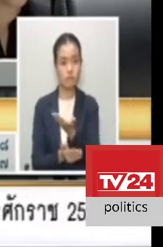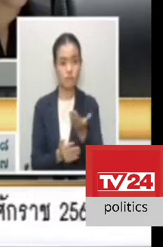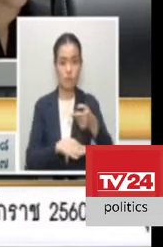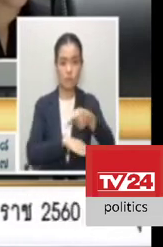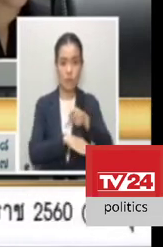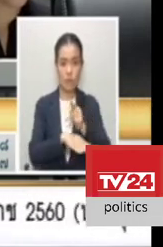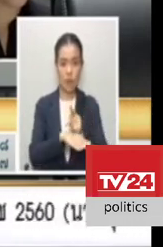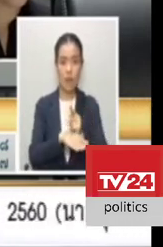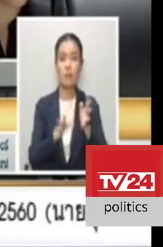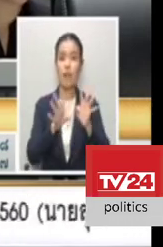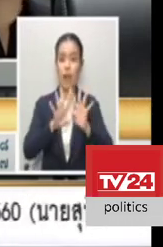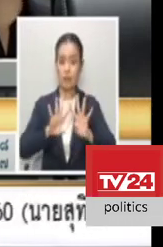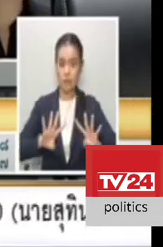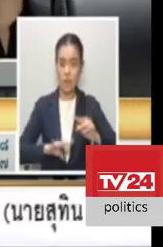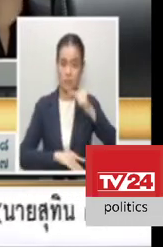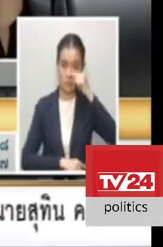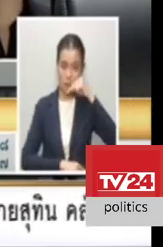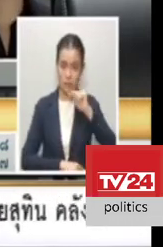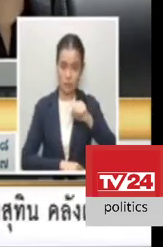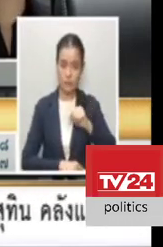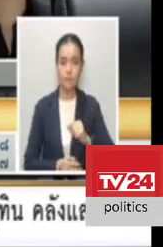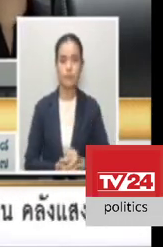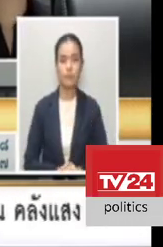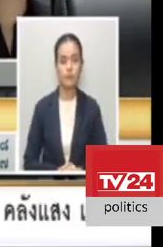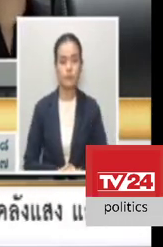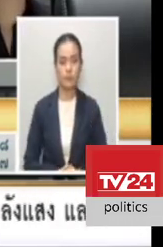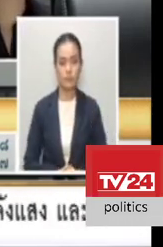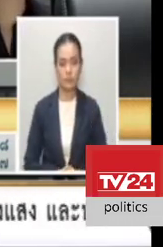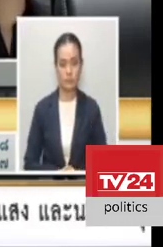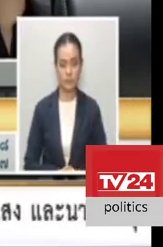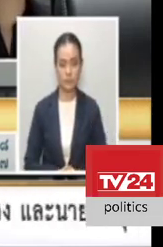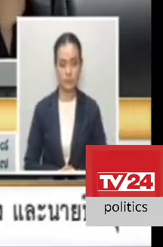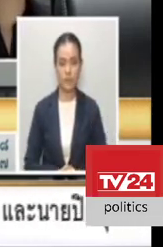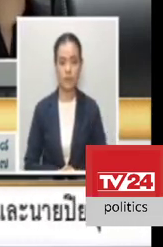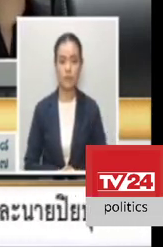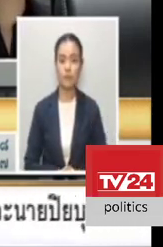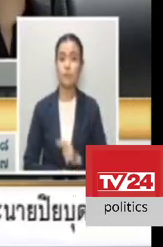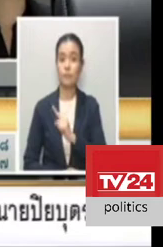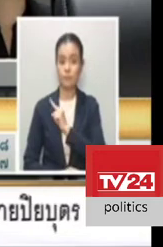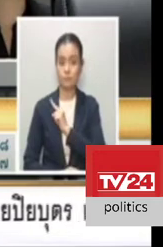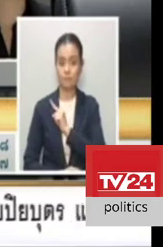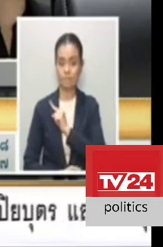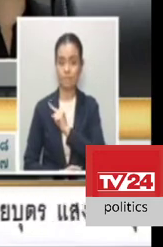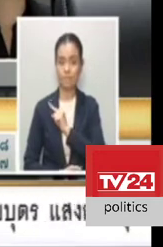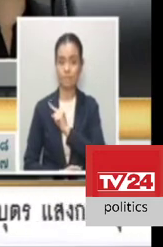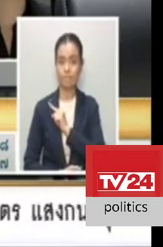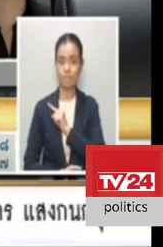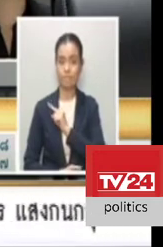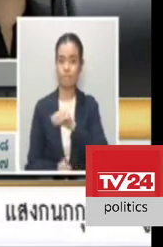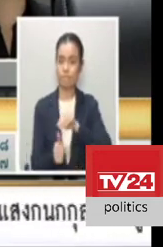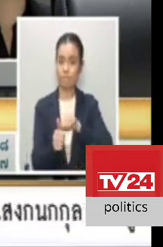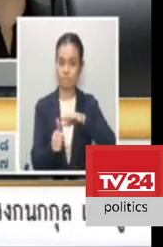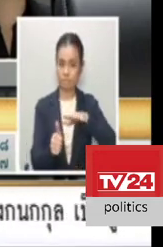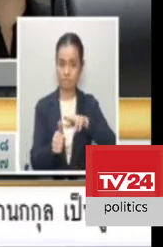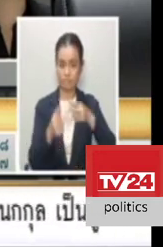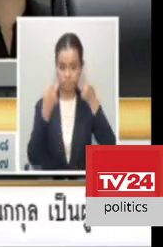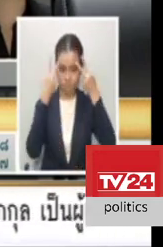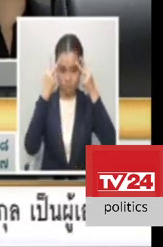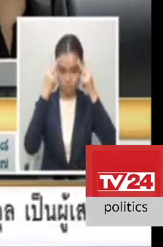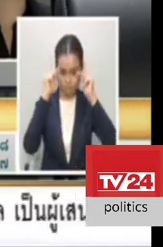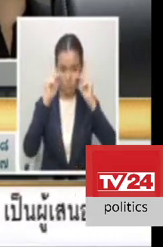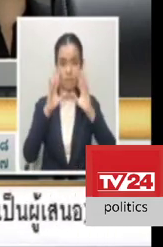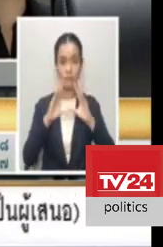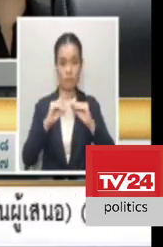ธานอาเซียนของไทยในปีนี้ซึ่งการแสดงบทบาทนำของท่านนายกรัฐมนตรีในการประชุมอ